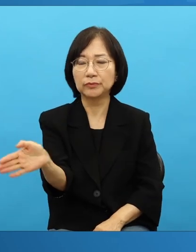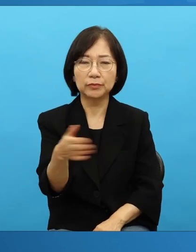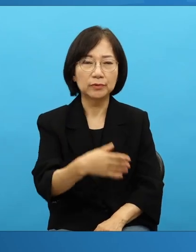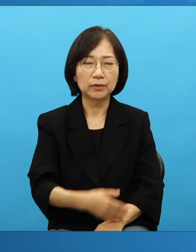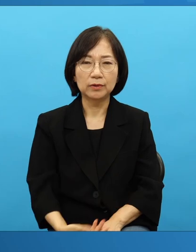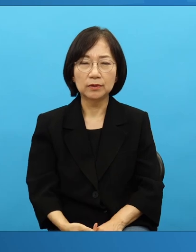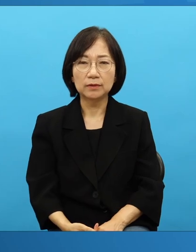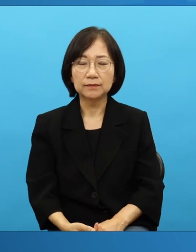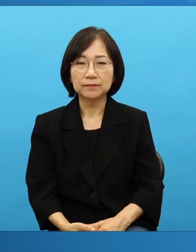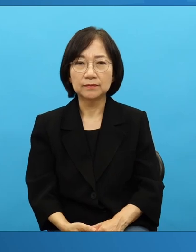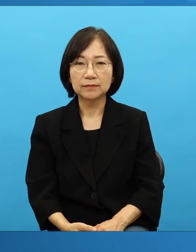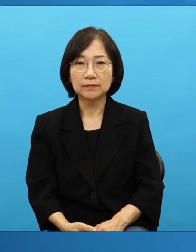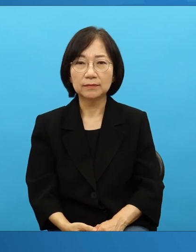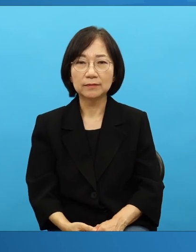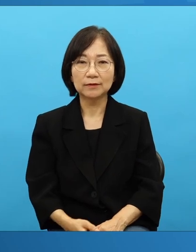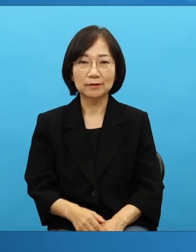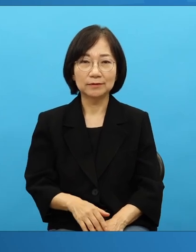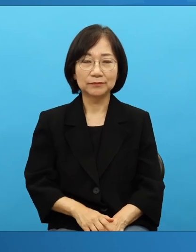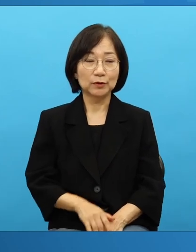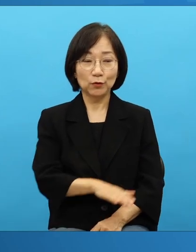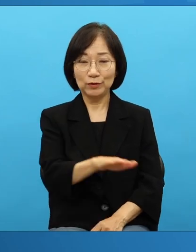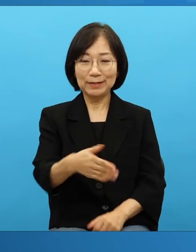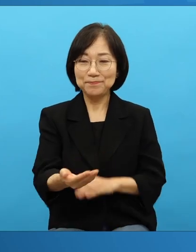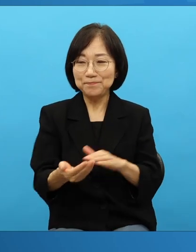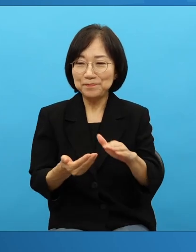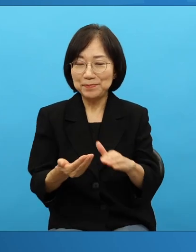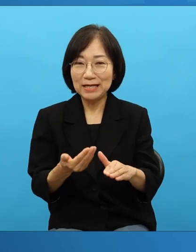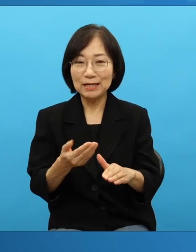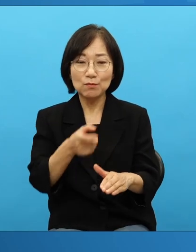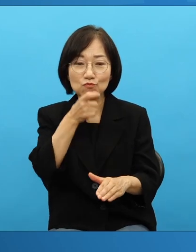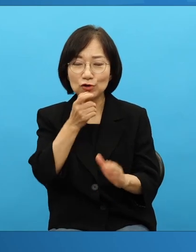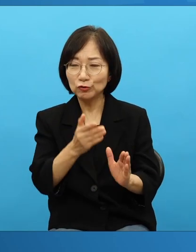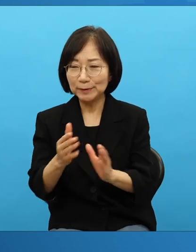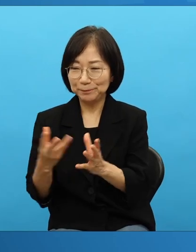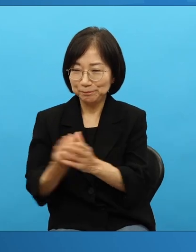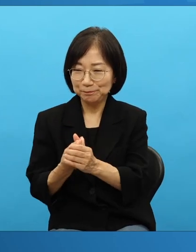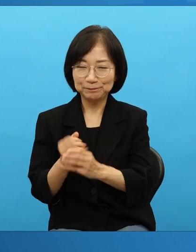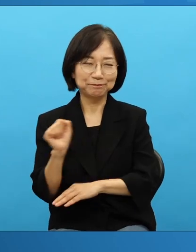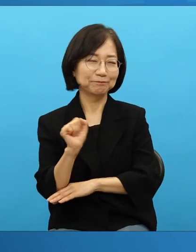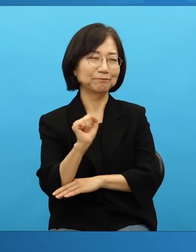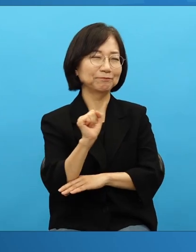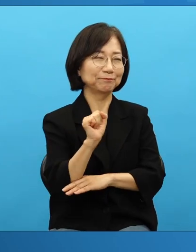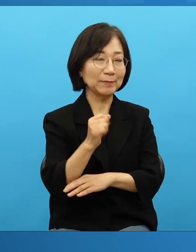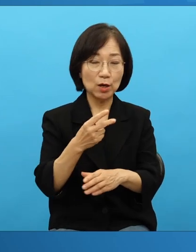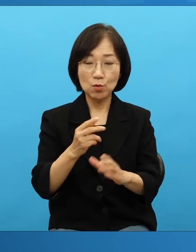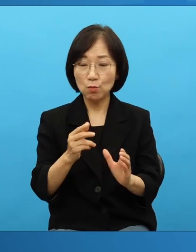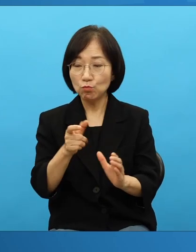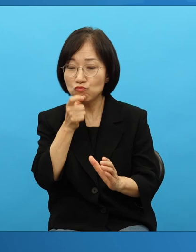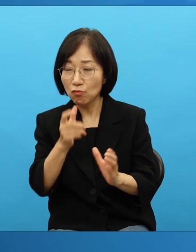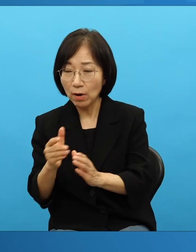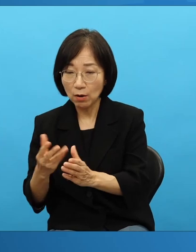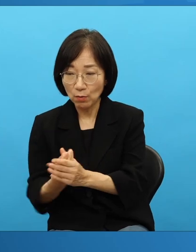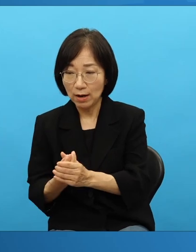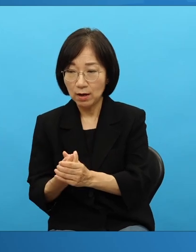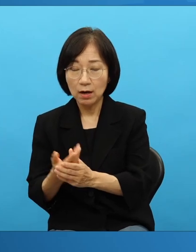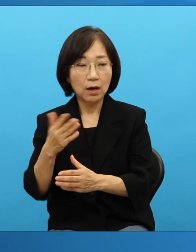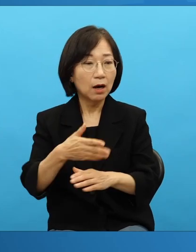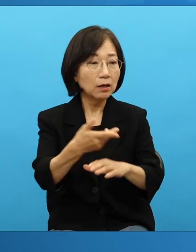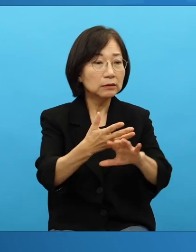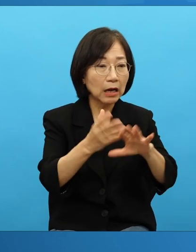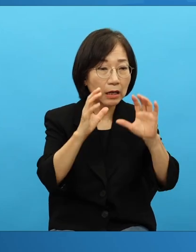哪来什么水啊？树都已经枯了。 아니 우리야 뭐 차 타고 가면서 물 다 넣어가잖아요. 그 사람들 거기 없어요. 거의 맨발로 다녀.